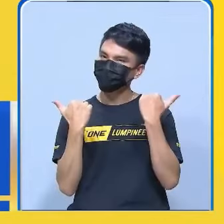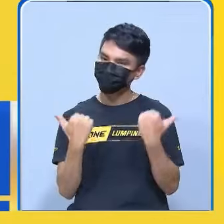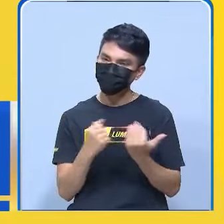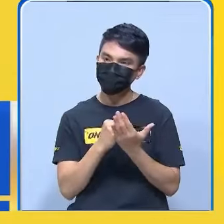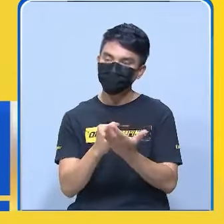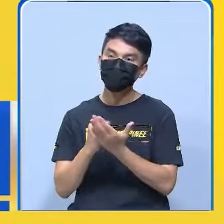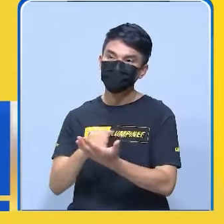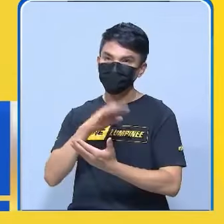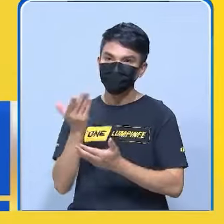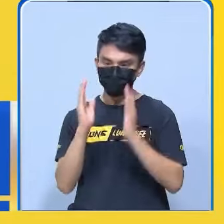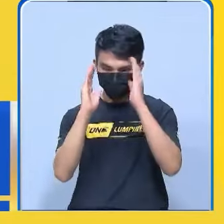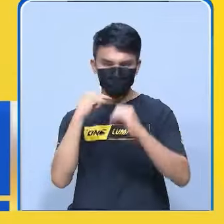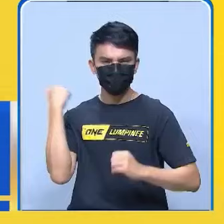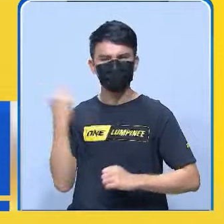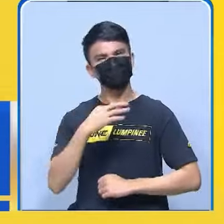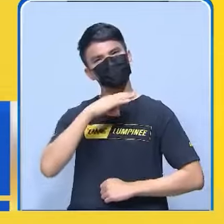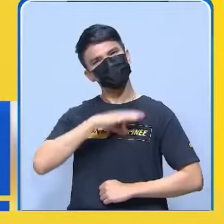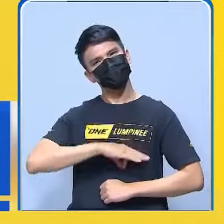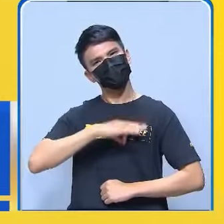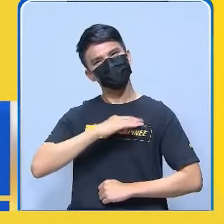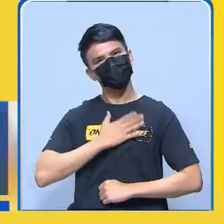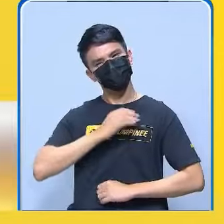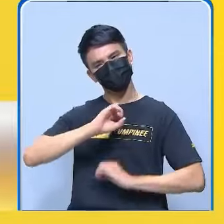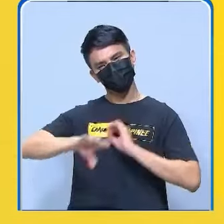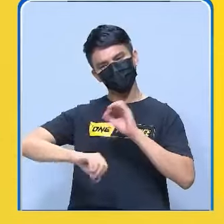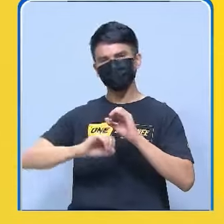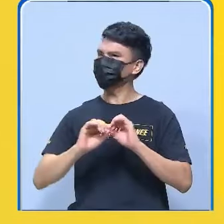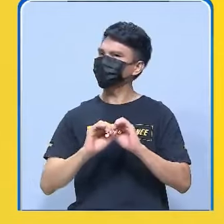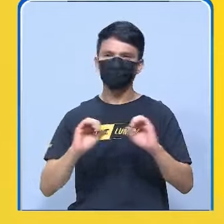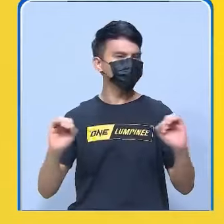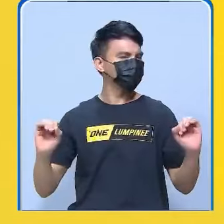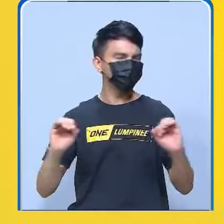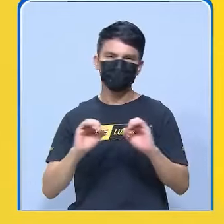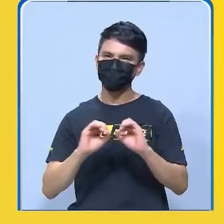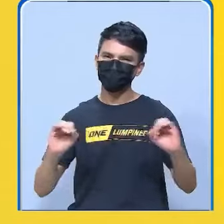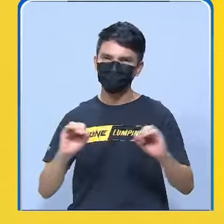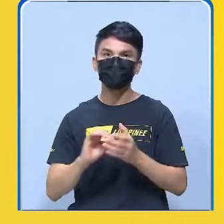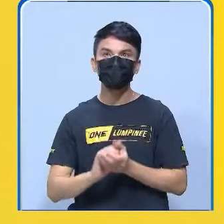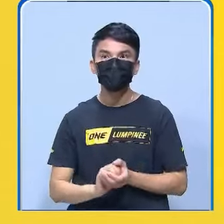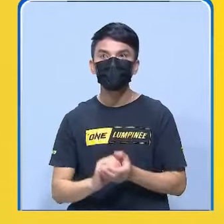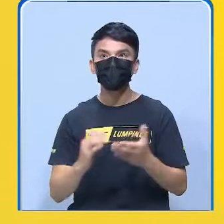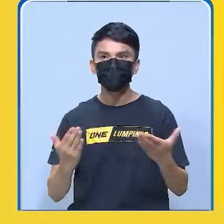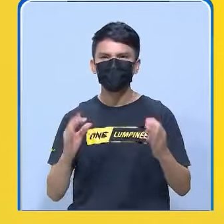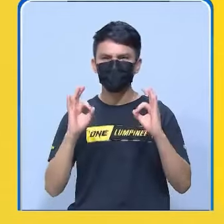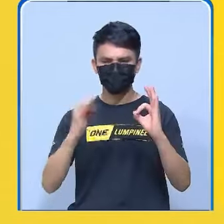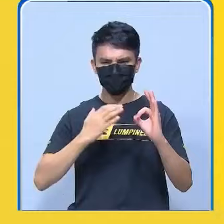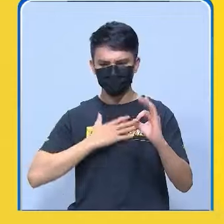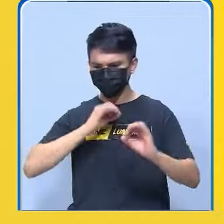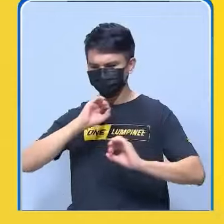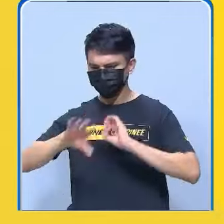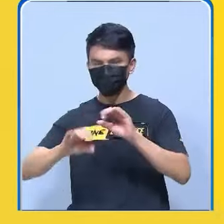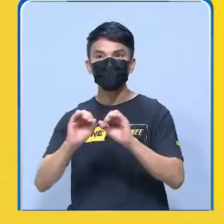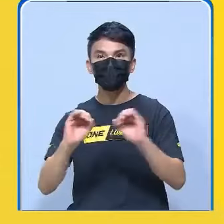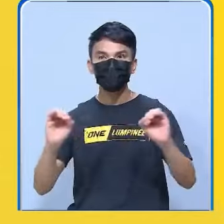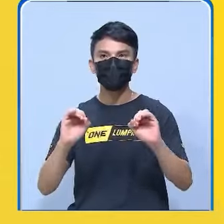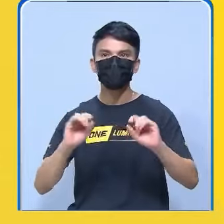ต่คราวนี้นักท่องเที่ยวหลายคนอาจจะรู้สึกว่าโอ๊ยฉันไม่ได้โยนขยะลงทะเลไปซะหน่อยไม่รู้ขยะมันมาจากไหนคือจริงๆโอเคเราอาจจะไม่ได้โยนขยะทิ้งทะเลโดยตร